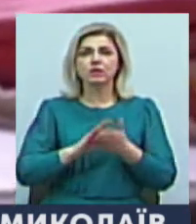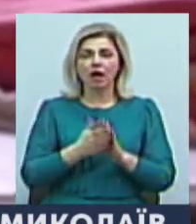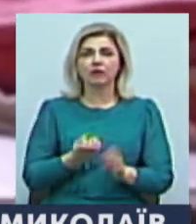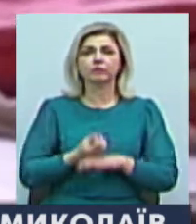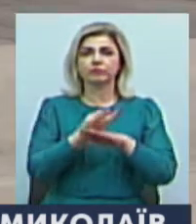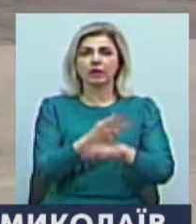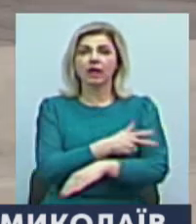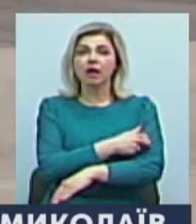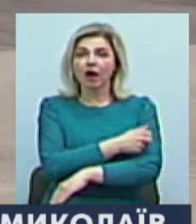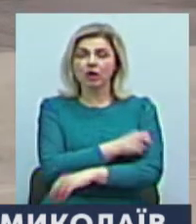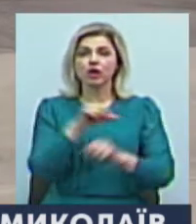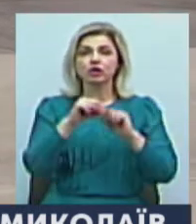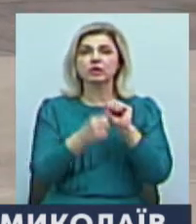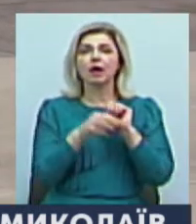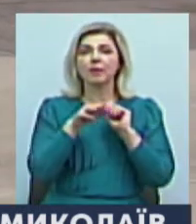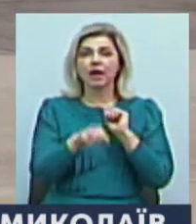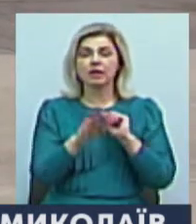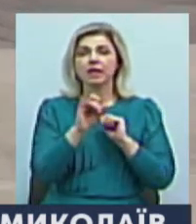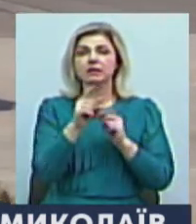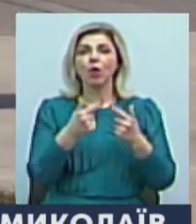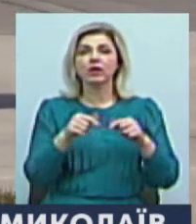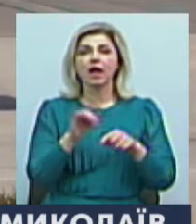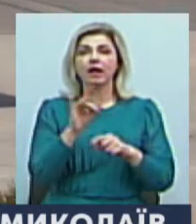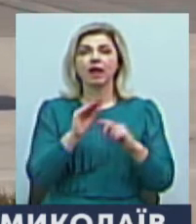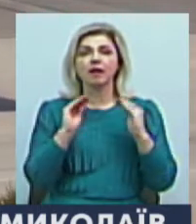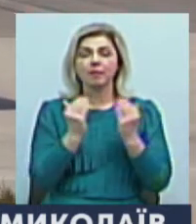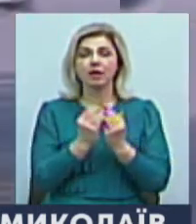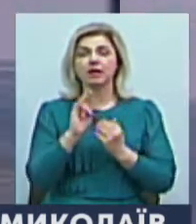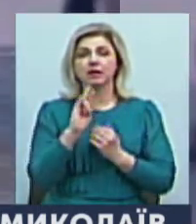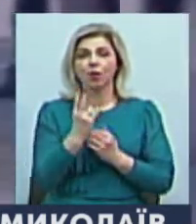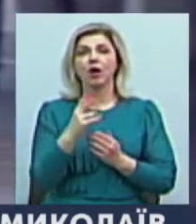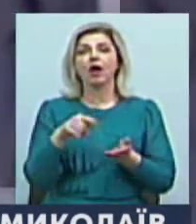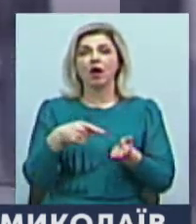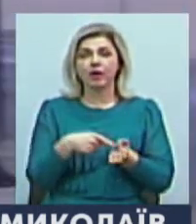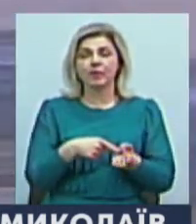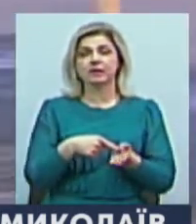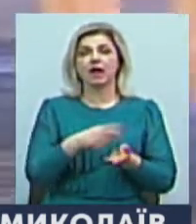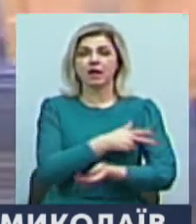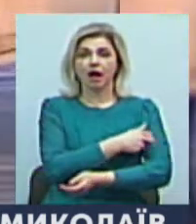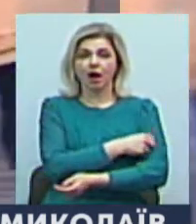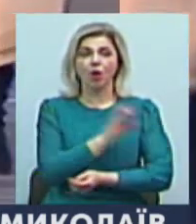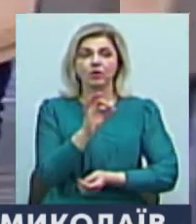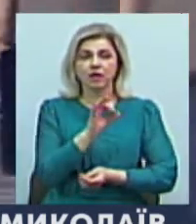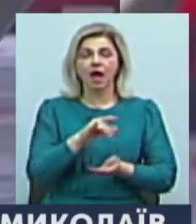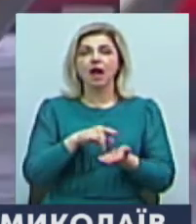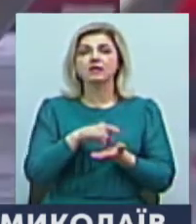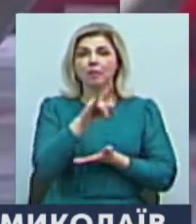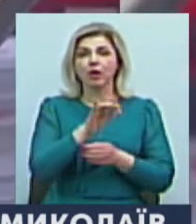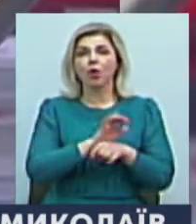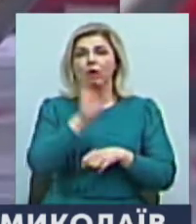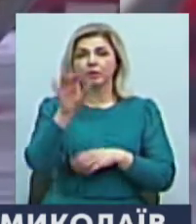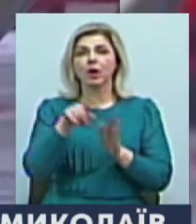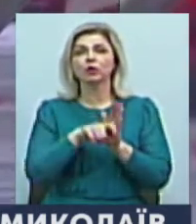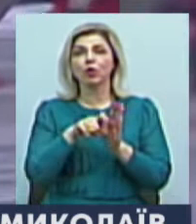доставили до лікарні. 16 березня з відділення реанімації Миколаївської міської лікарні номер 3 Оксану літаком відправили до